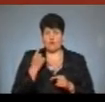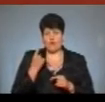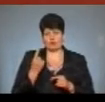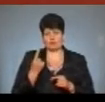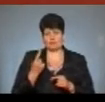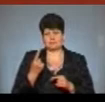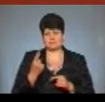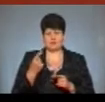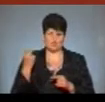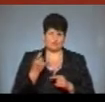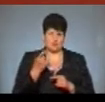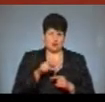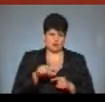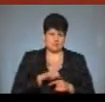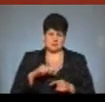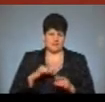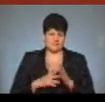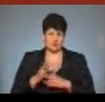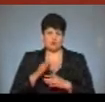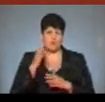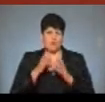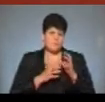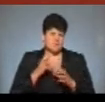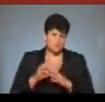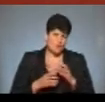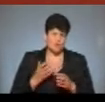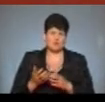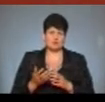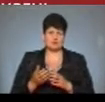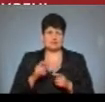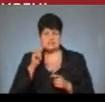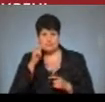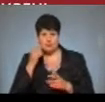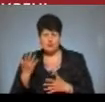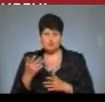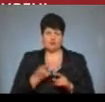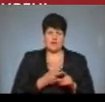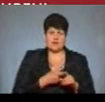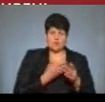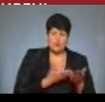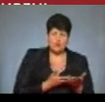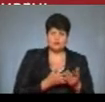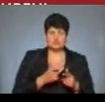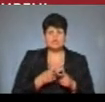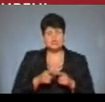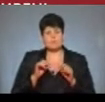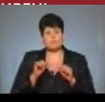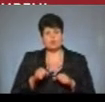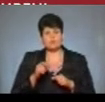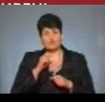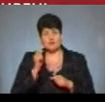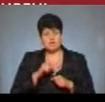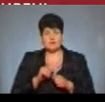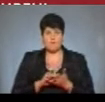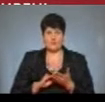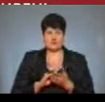одноосібні господарства, тому що саме люди вирощують і помідори, і цибулю, і картоплю. Чи не може в Україні ще цього